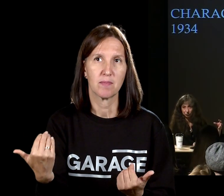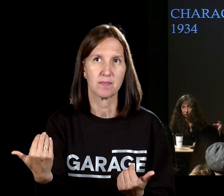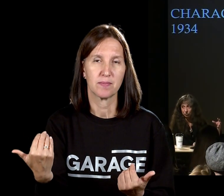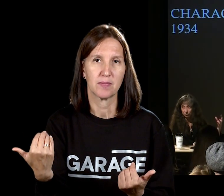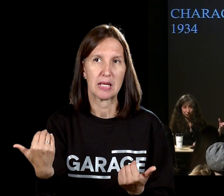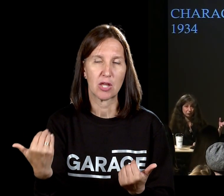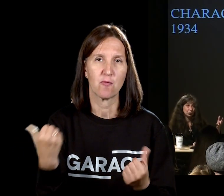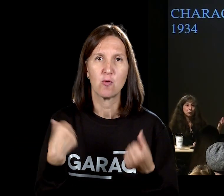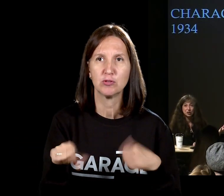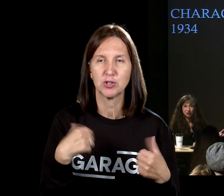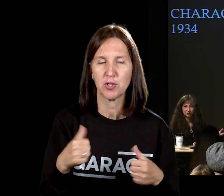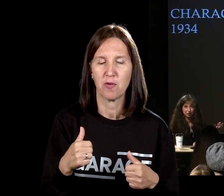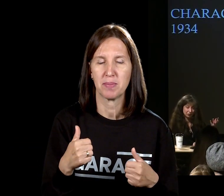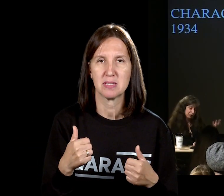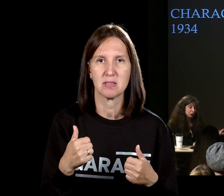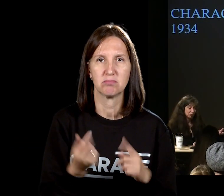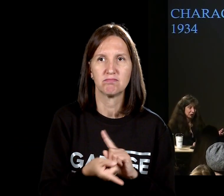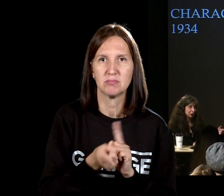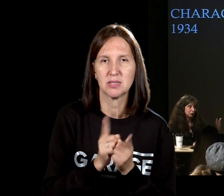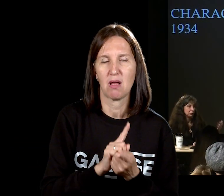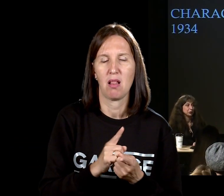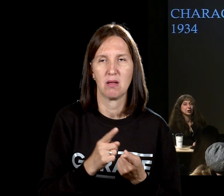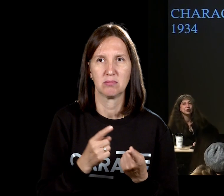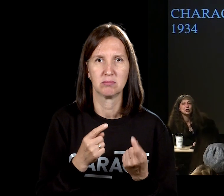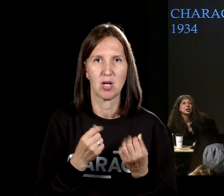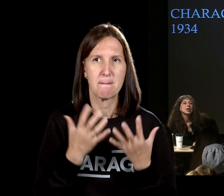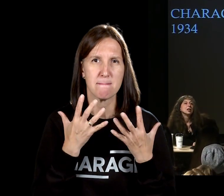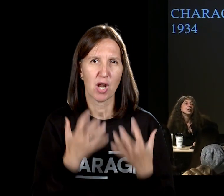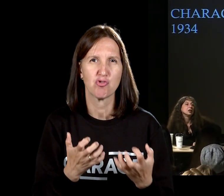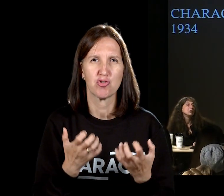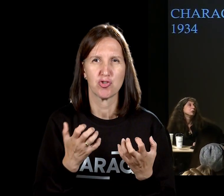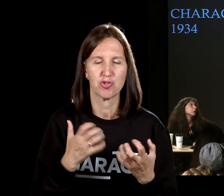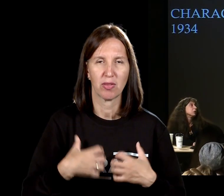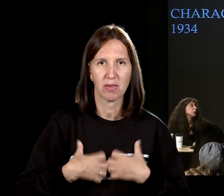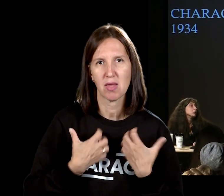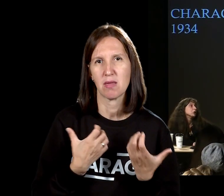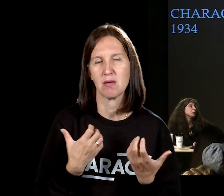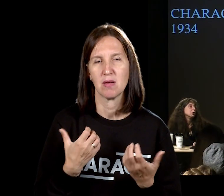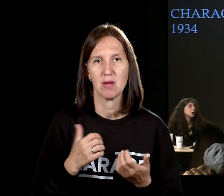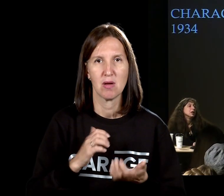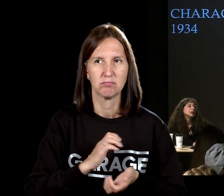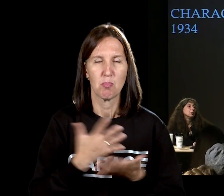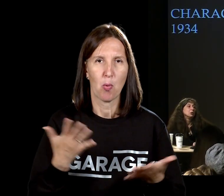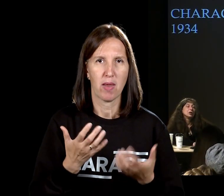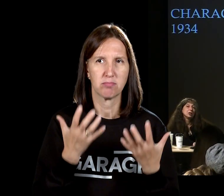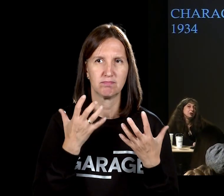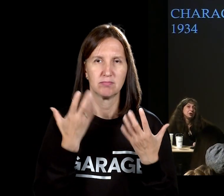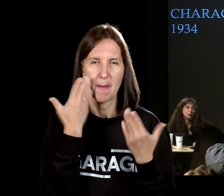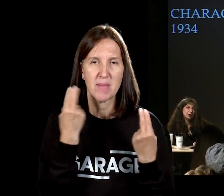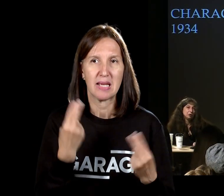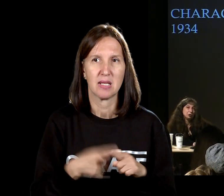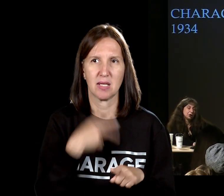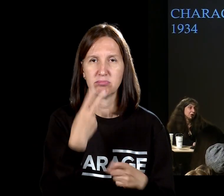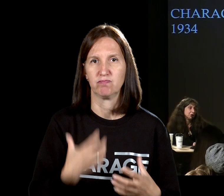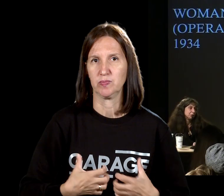живее становится, как бы, трехмернее и весомее становятся персонажи на полотнах Миро, тем более